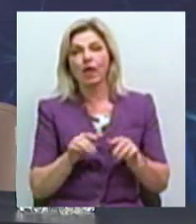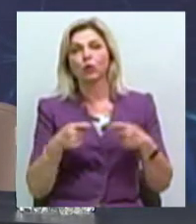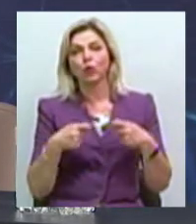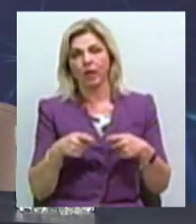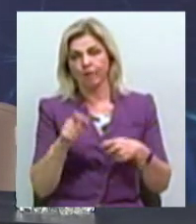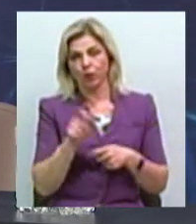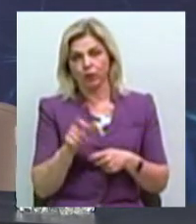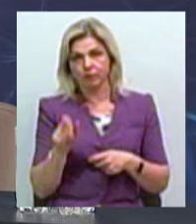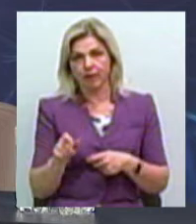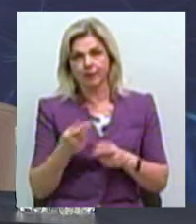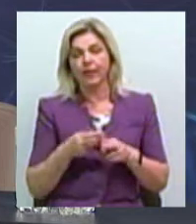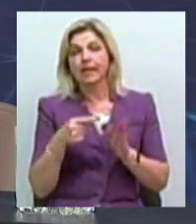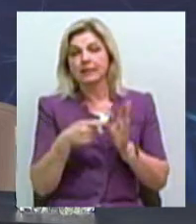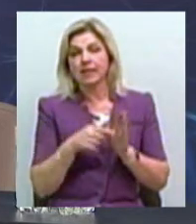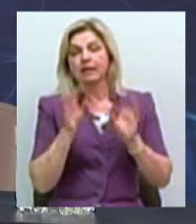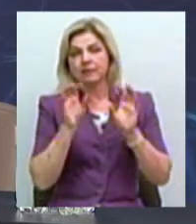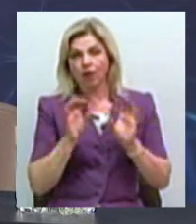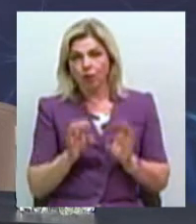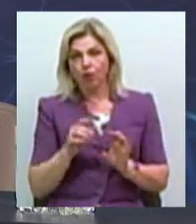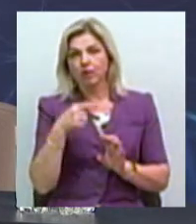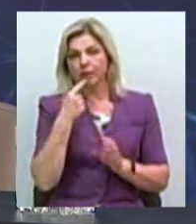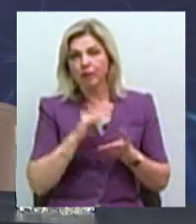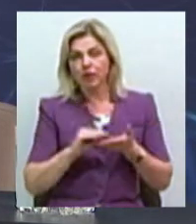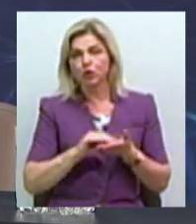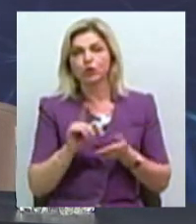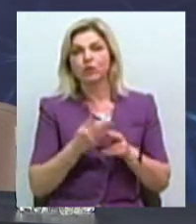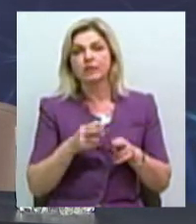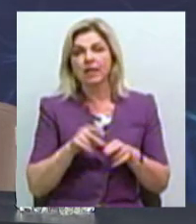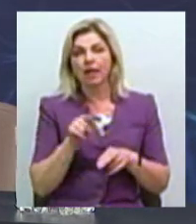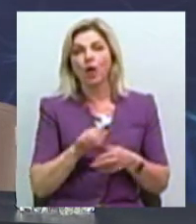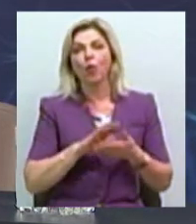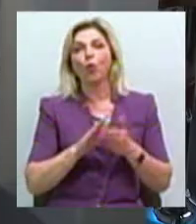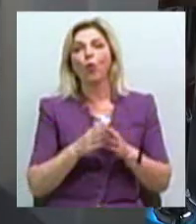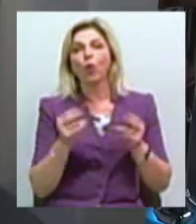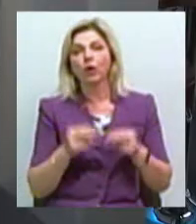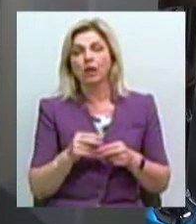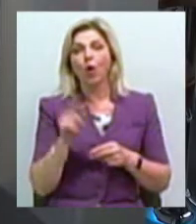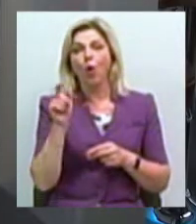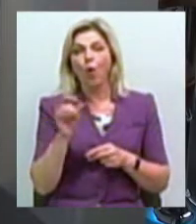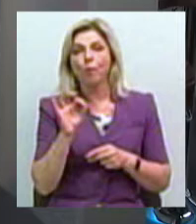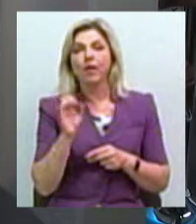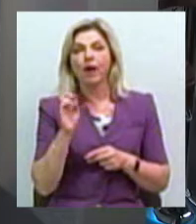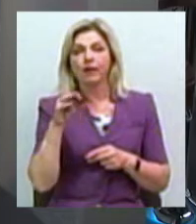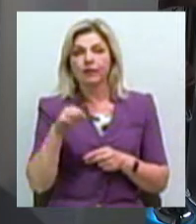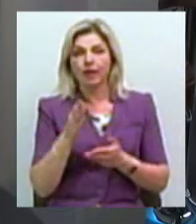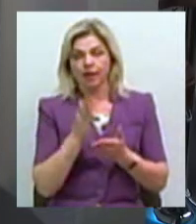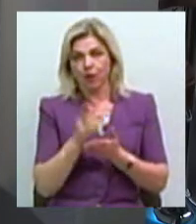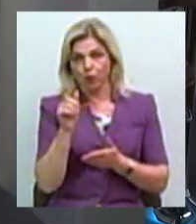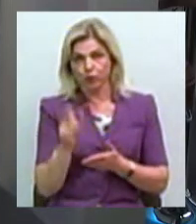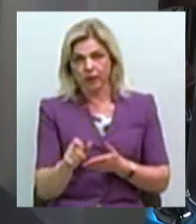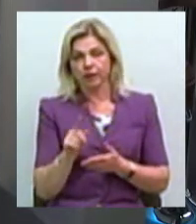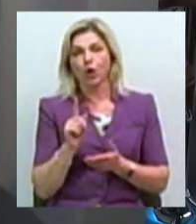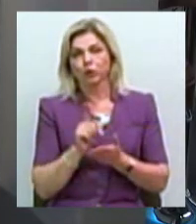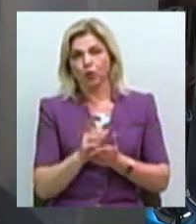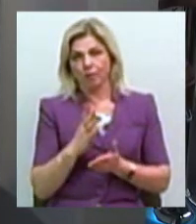закон каже нам про те, що торгівля людьми – це угода, фактично об'єктом якої є людина, хоча ми розуміємо, що людина у нас має